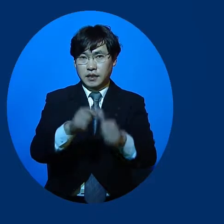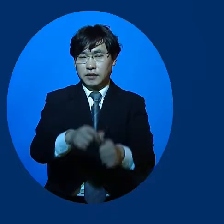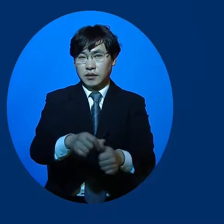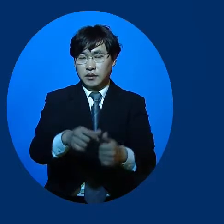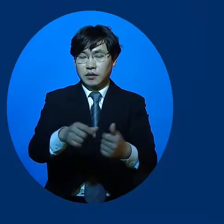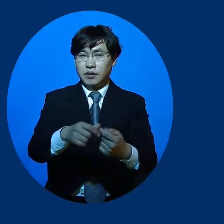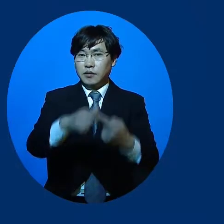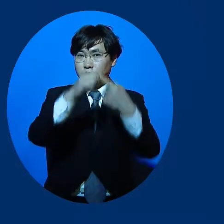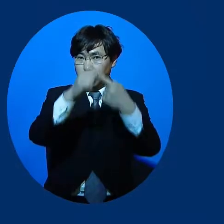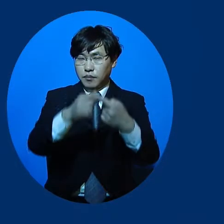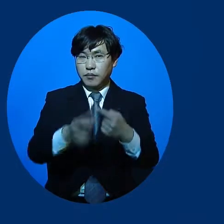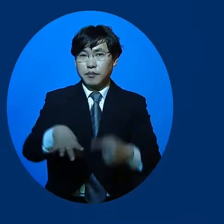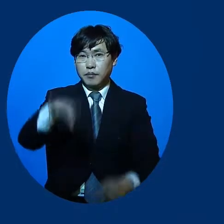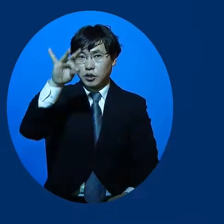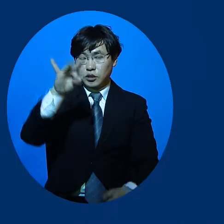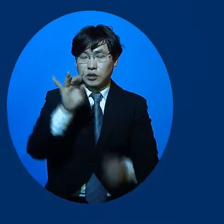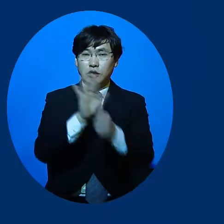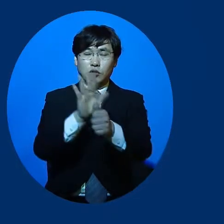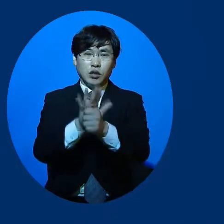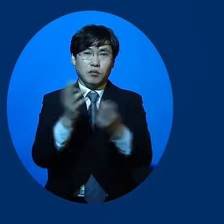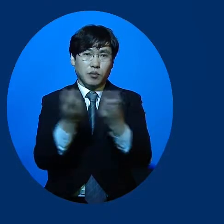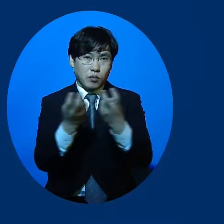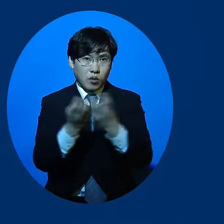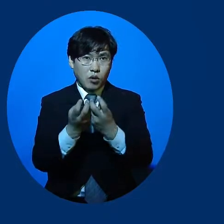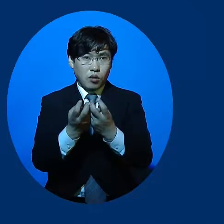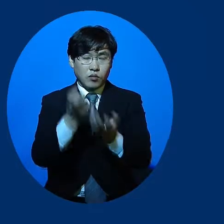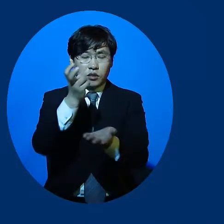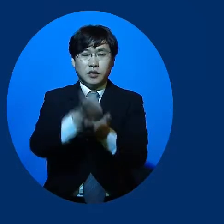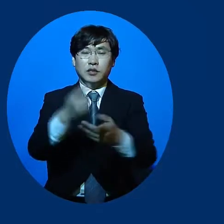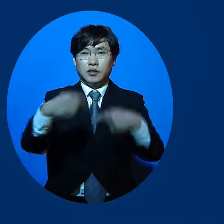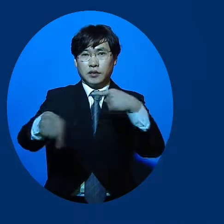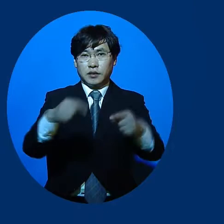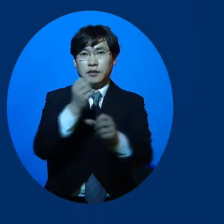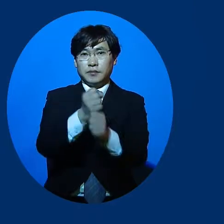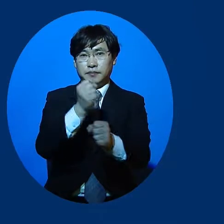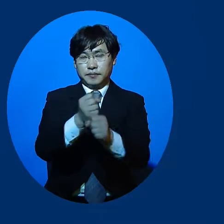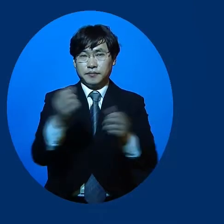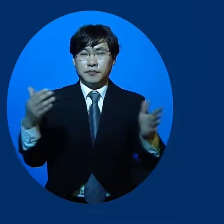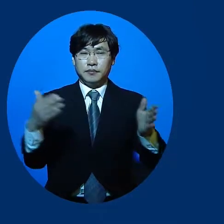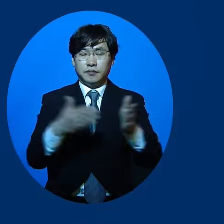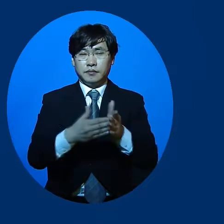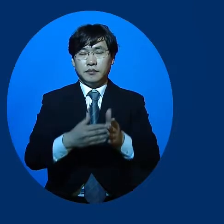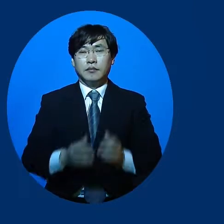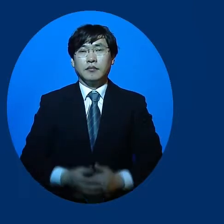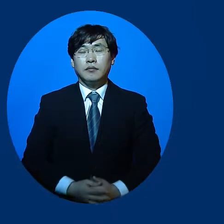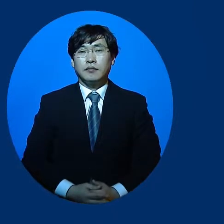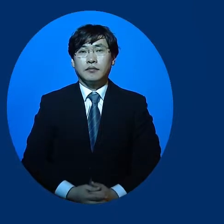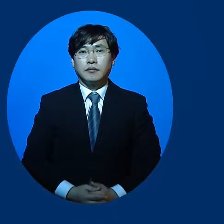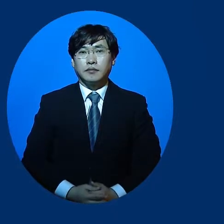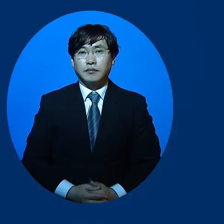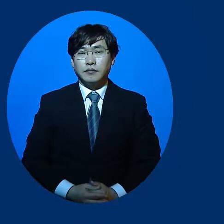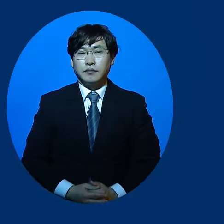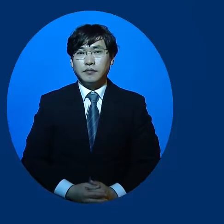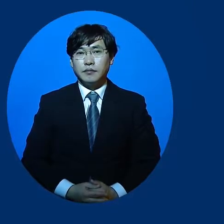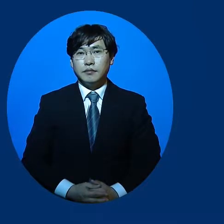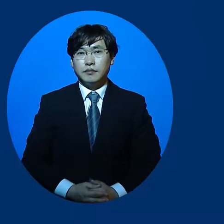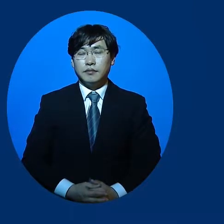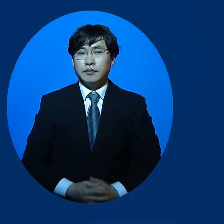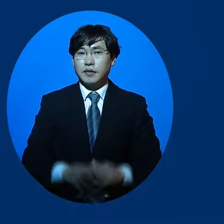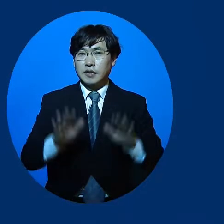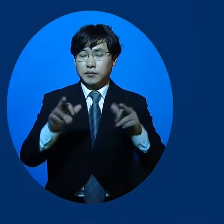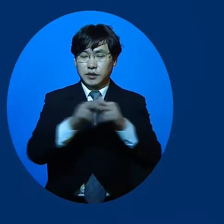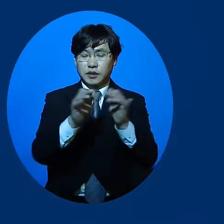병행하여 확대하고자 하는 정책 방향을 제시하였습니다. 현 정부는